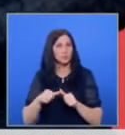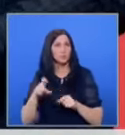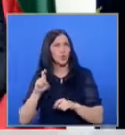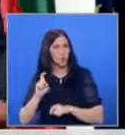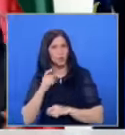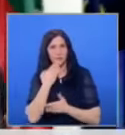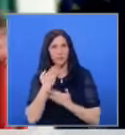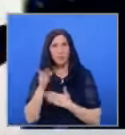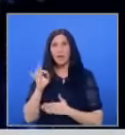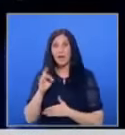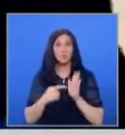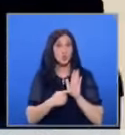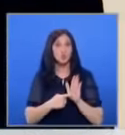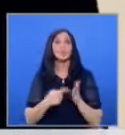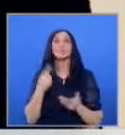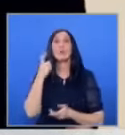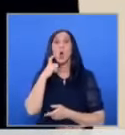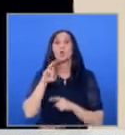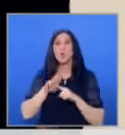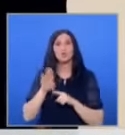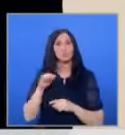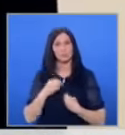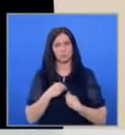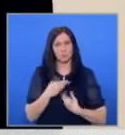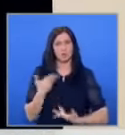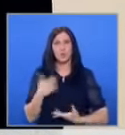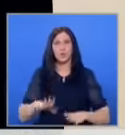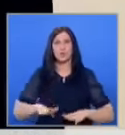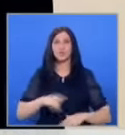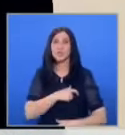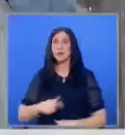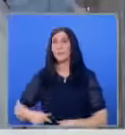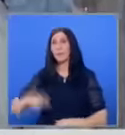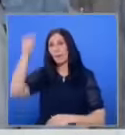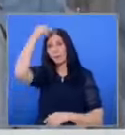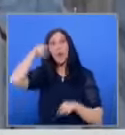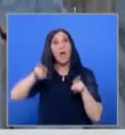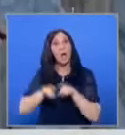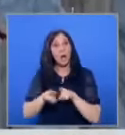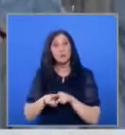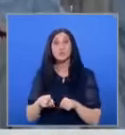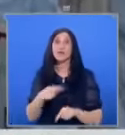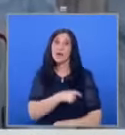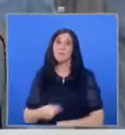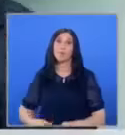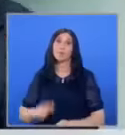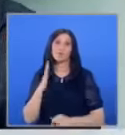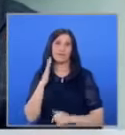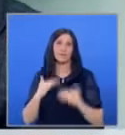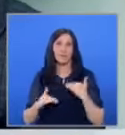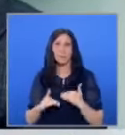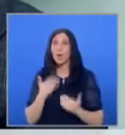Георгиевски благодари на Радев и посочи, че с Благой Шаторов ще бъдат достойни граждани на Република България, каквито са и на Република Северна